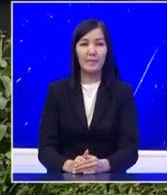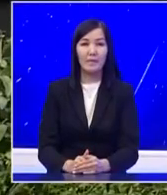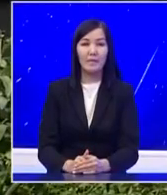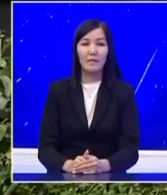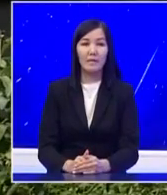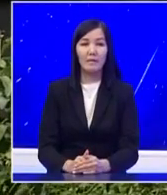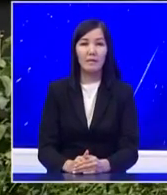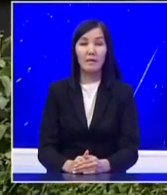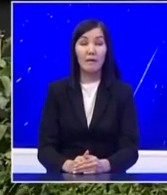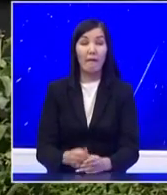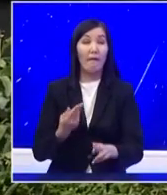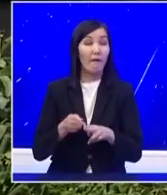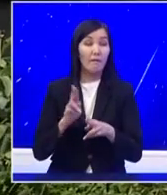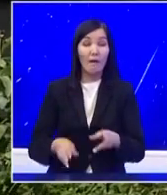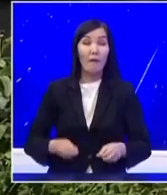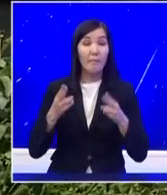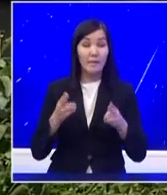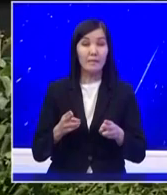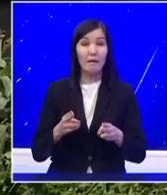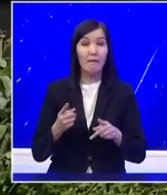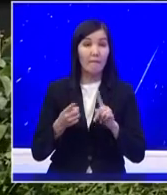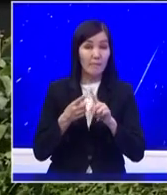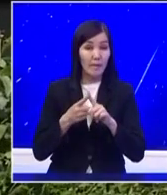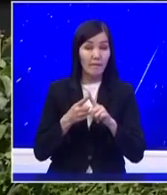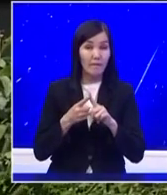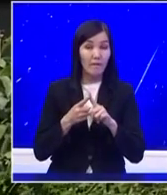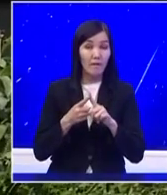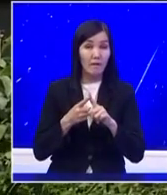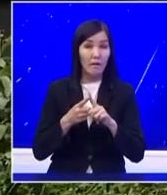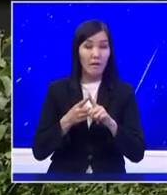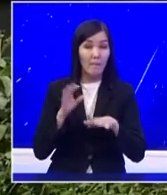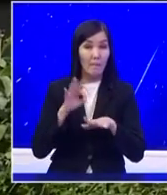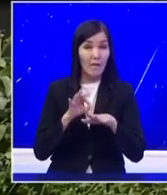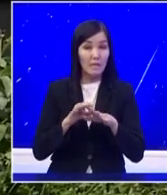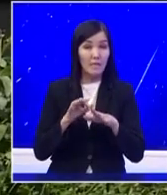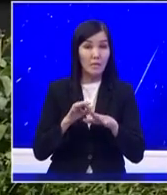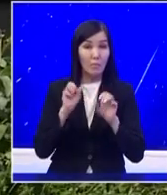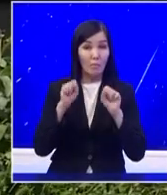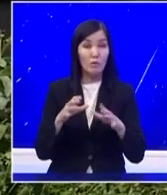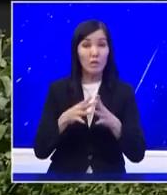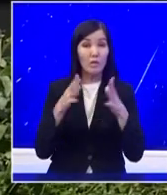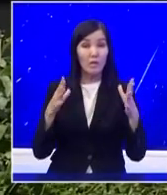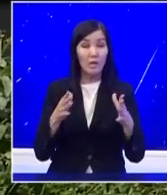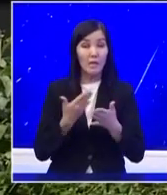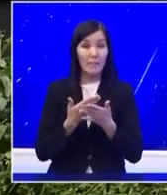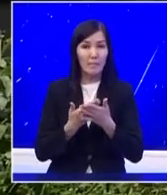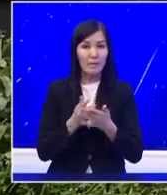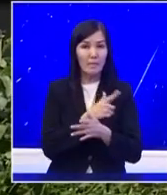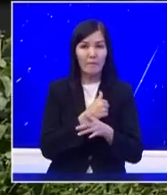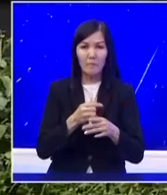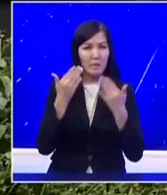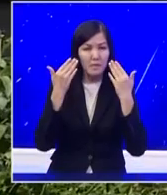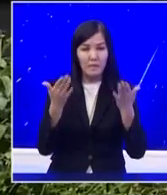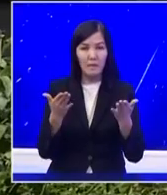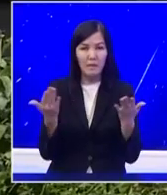Чем это опасно? Во-первых, это опасно осложнениями. Во-вторых, если вы не медицинский работник, и вы не